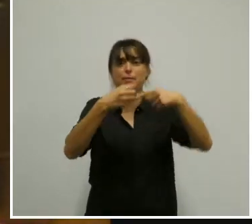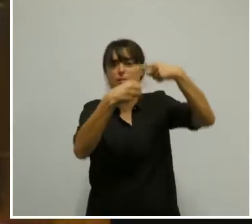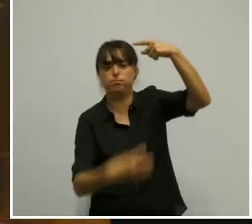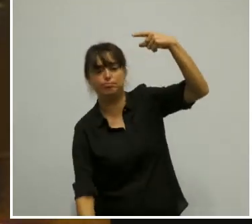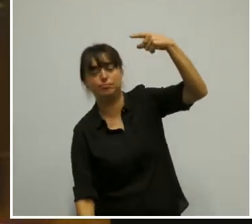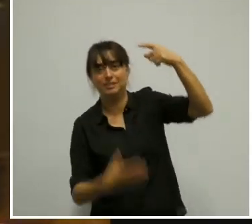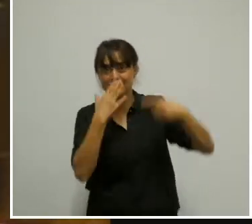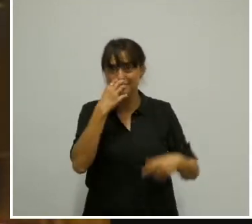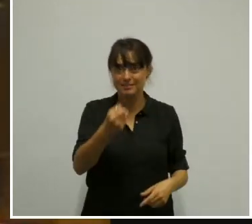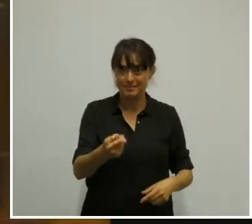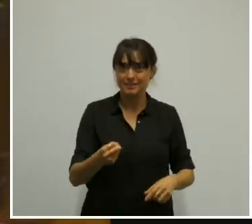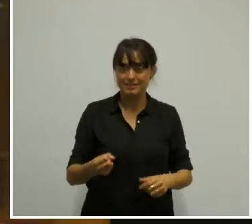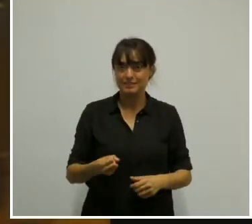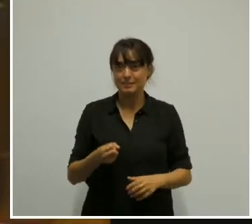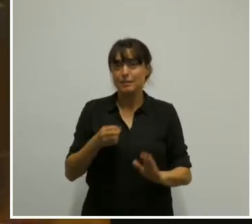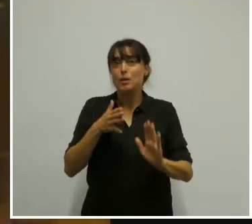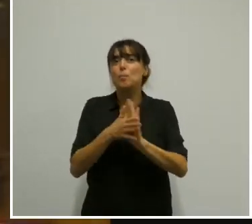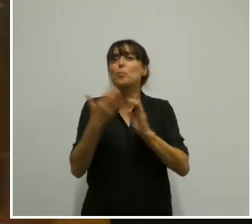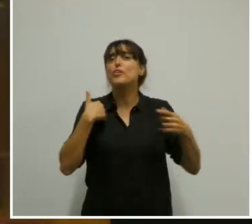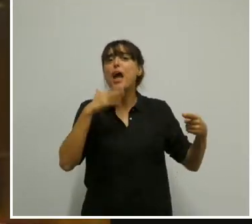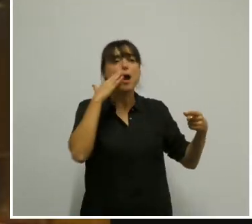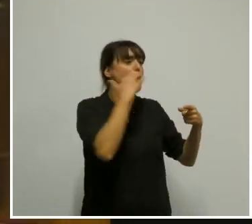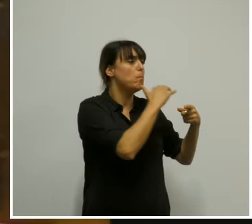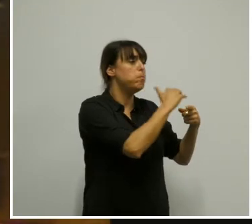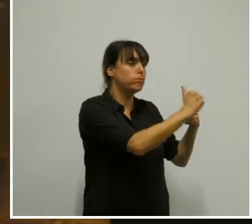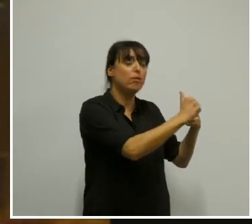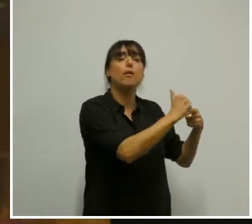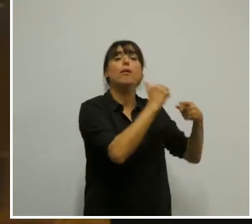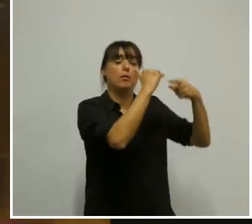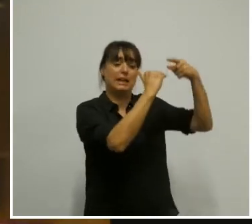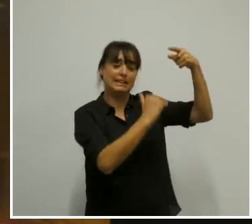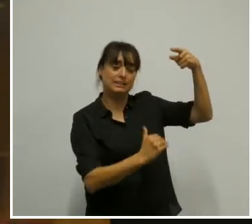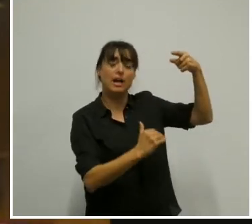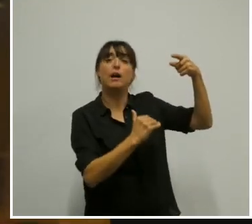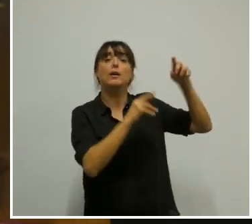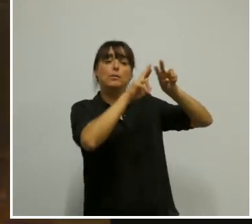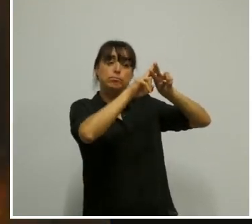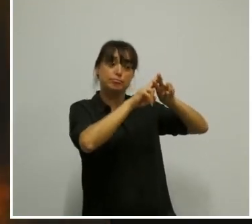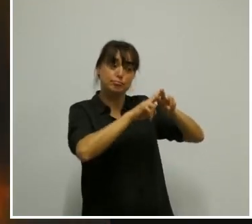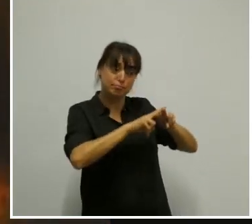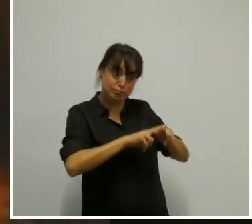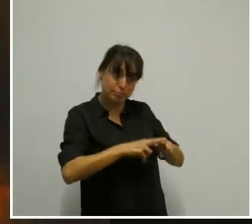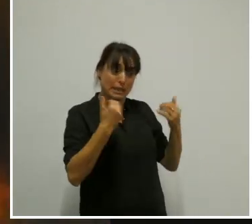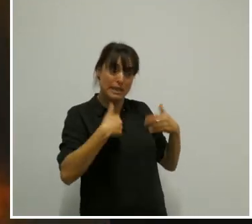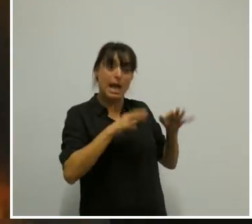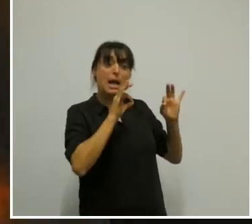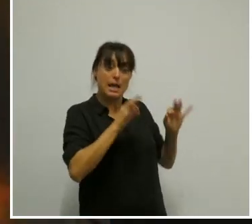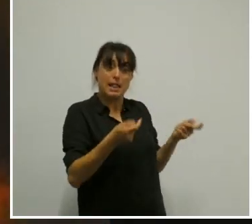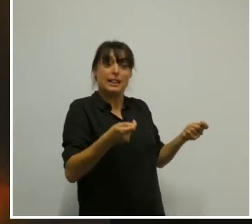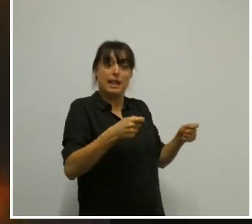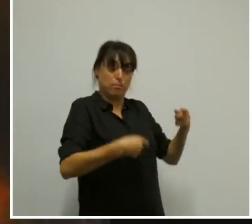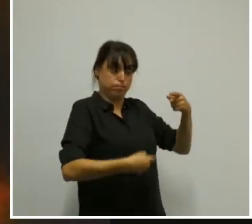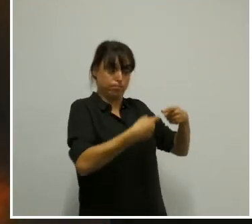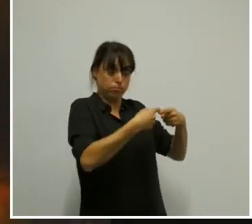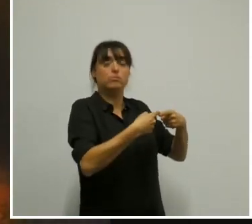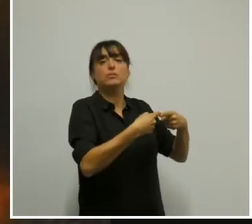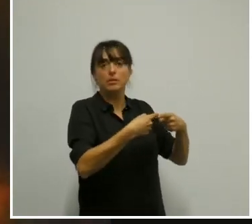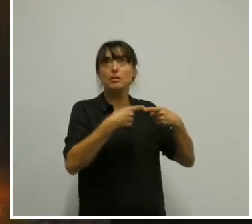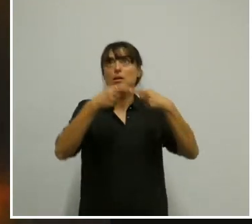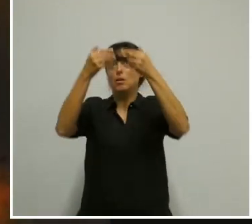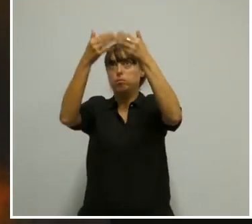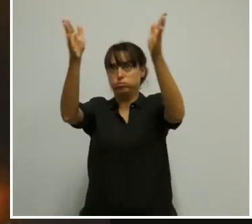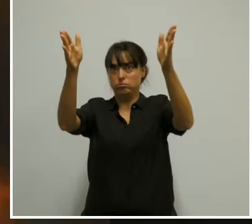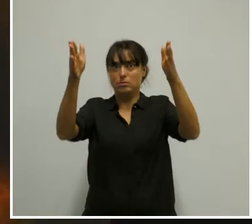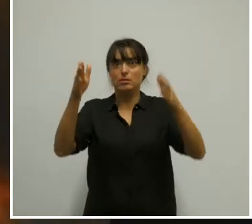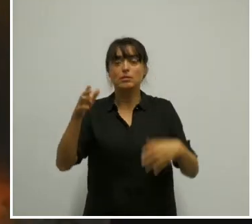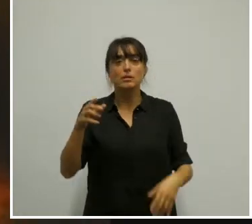però que tenim moltes detectades de noves, no? Tenim alguna, sí, alguna família detectada i va ser difícil. Igual et dic una cosa com l'altra,